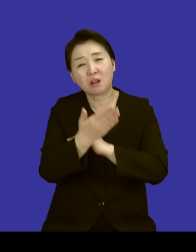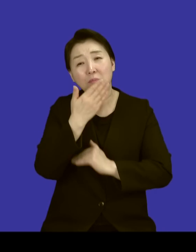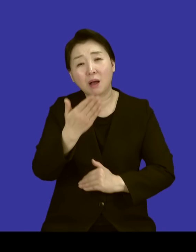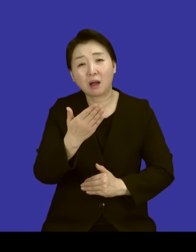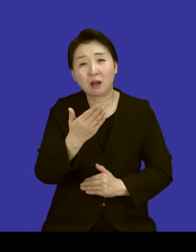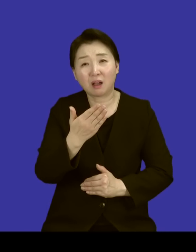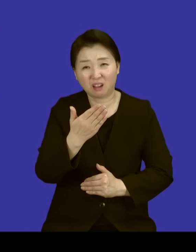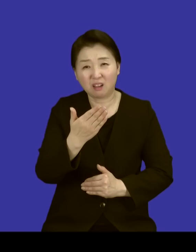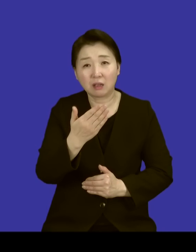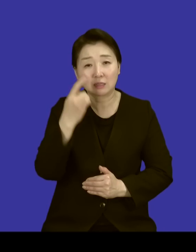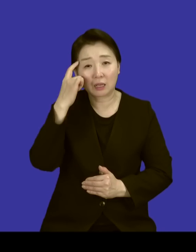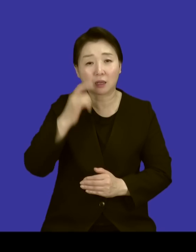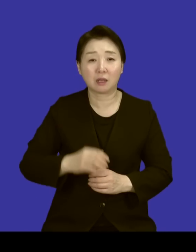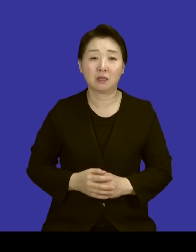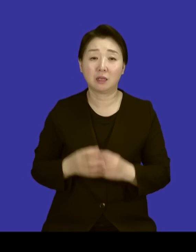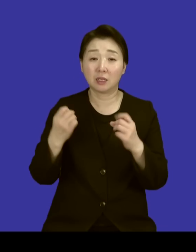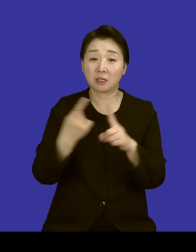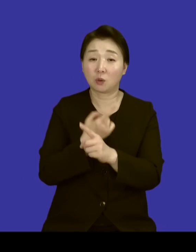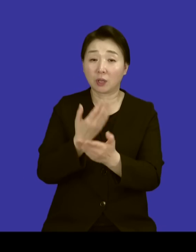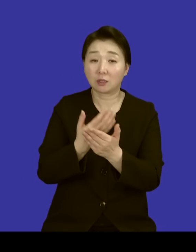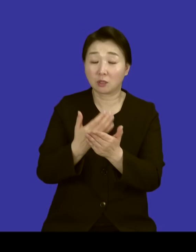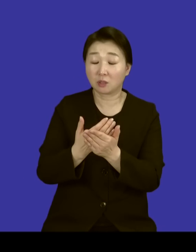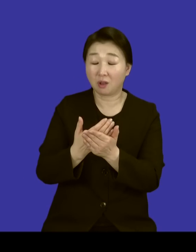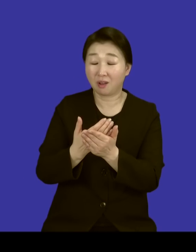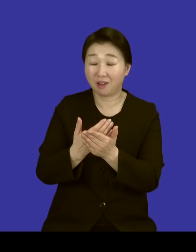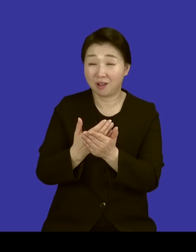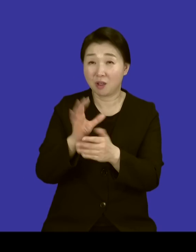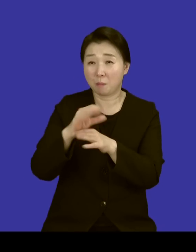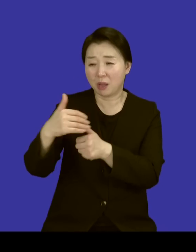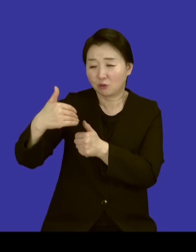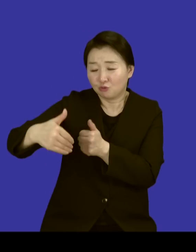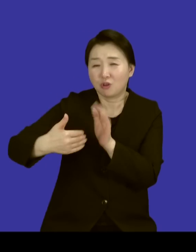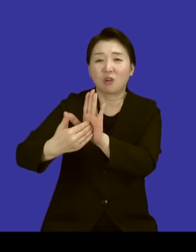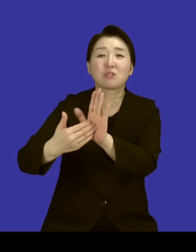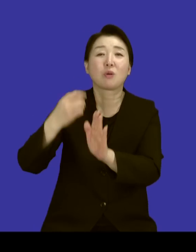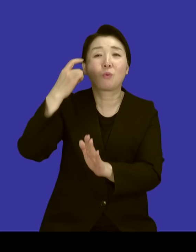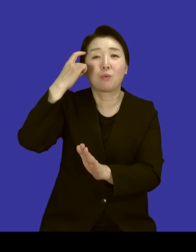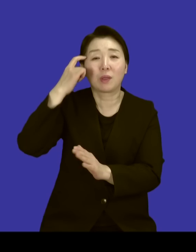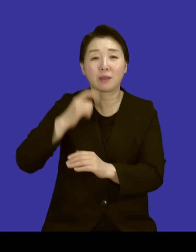하소서 같은데 이제 출연 제의가 오면 제가 좀 거절을 계속하는